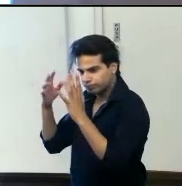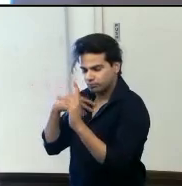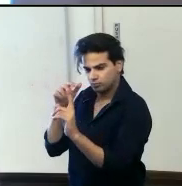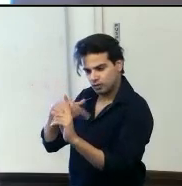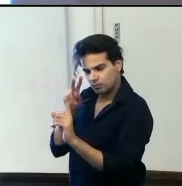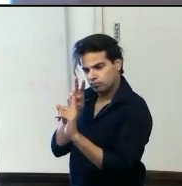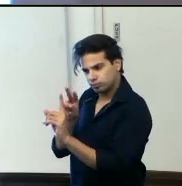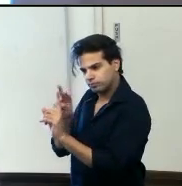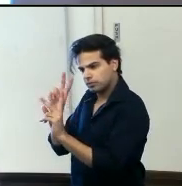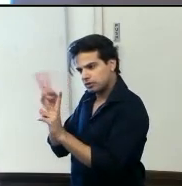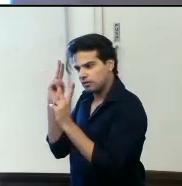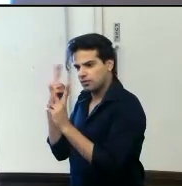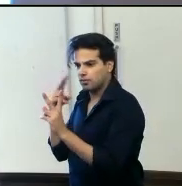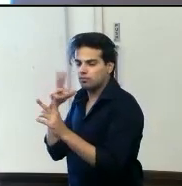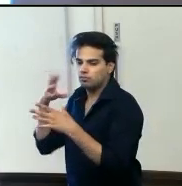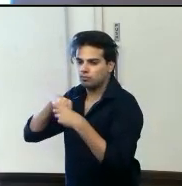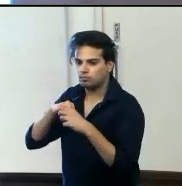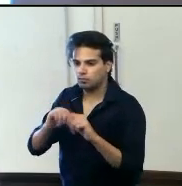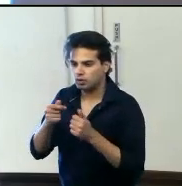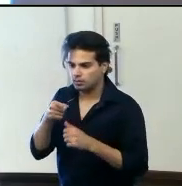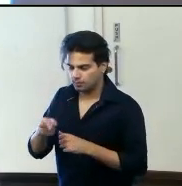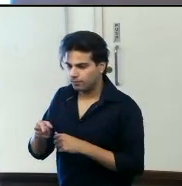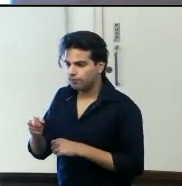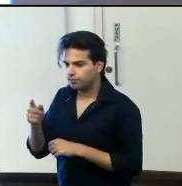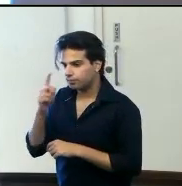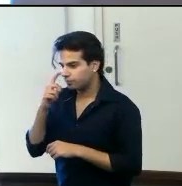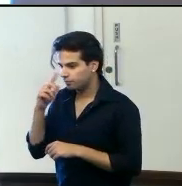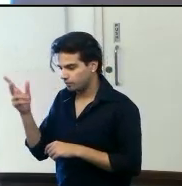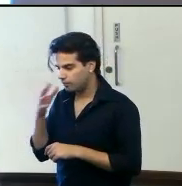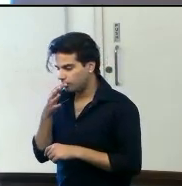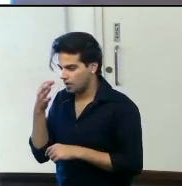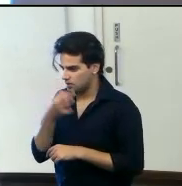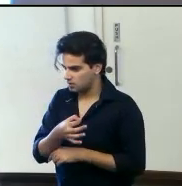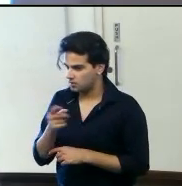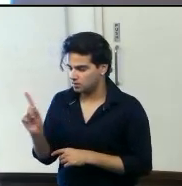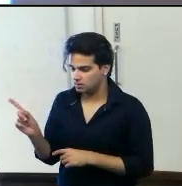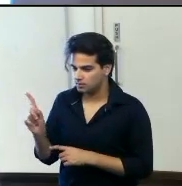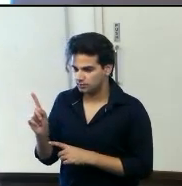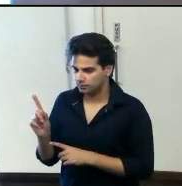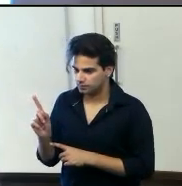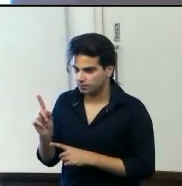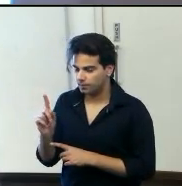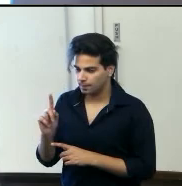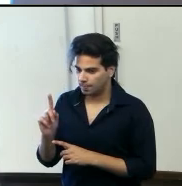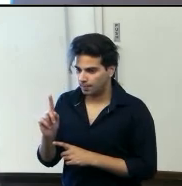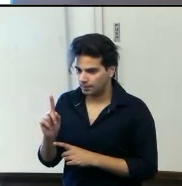to it. Yeah. So now the next